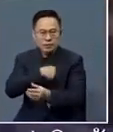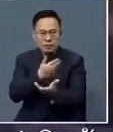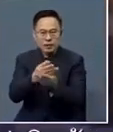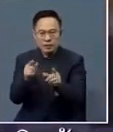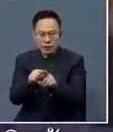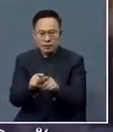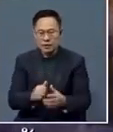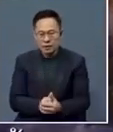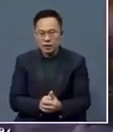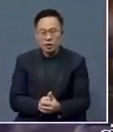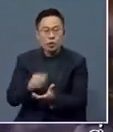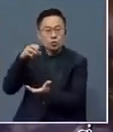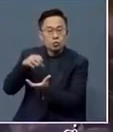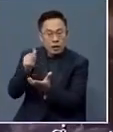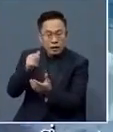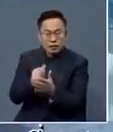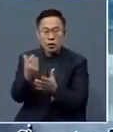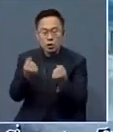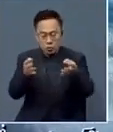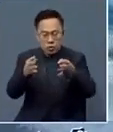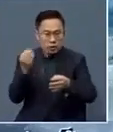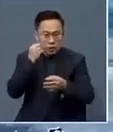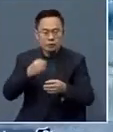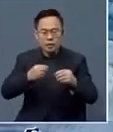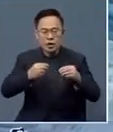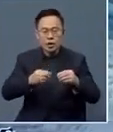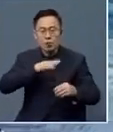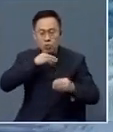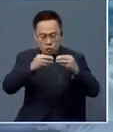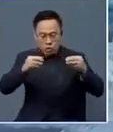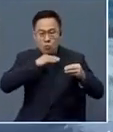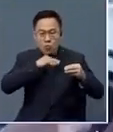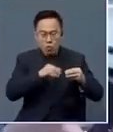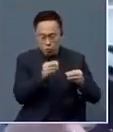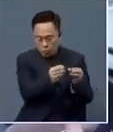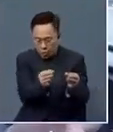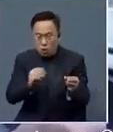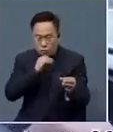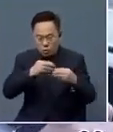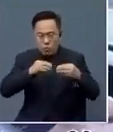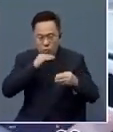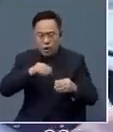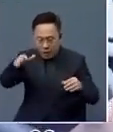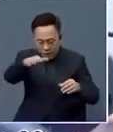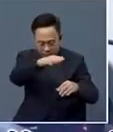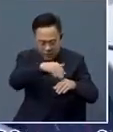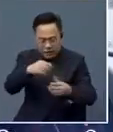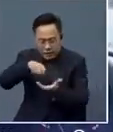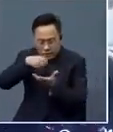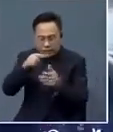ยเธอบอกว่าโชคดีเหลือเกินที่รถบ้านของเธอเนี่ยมีไส้กรอกติดอยู่ในรถเธอก็เลยชวนให้คนอื่นๆมาร่วมรับประทานด้